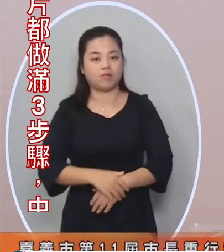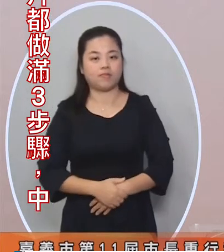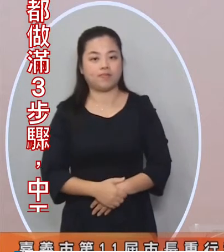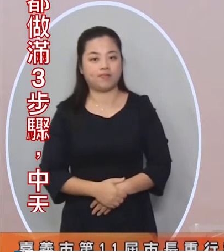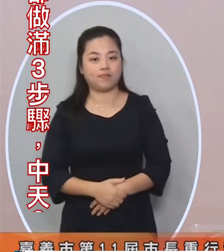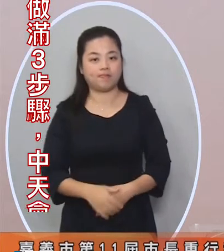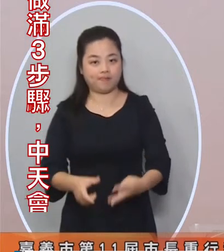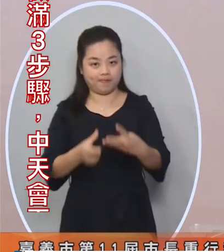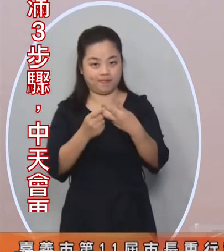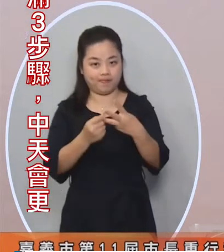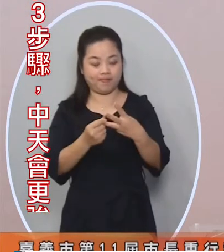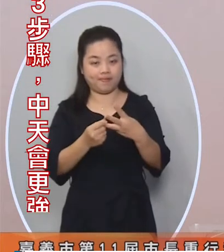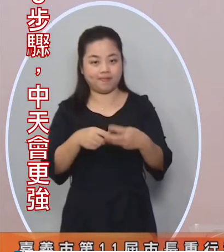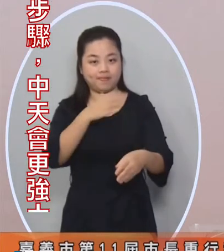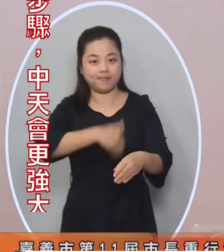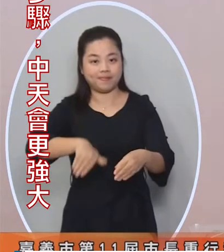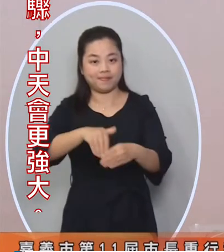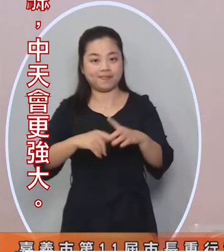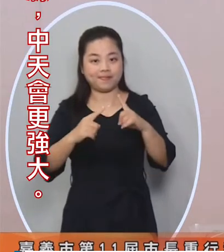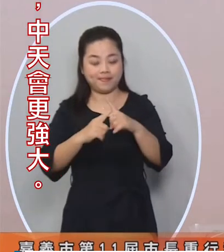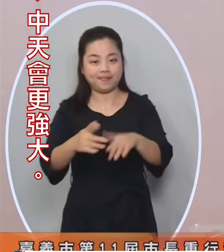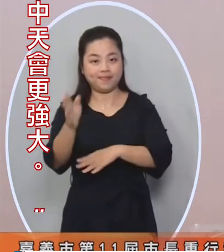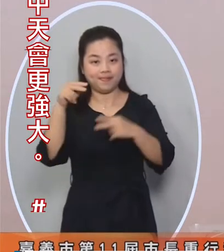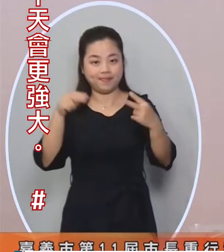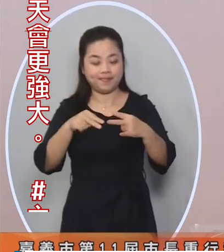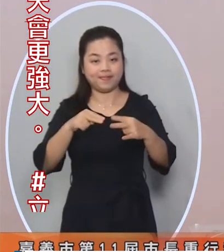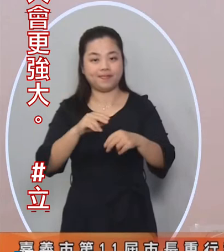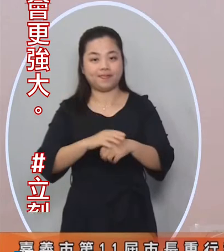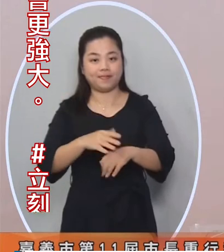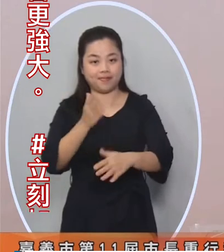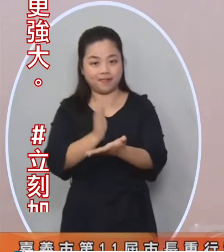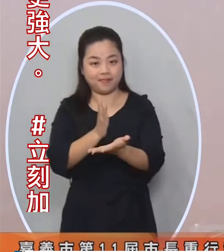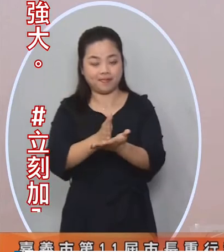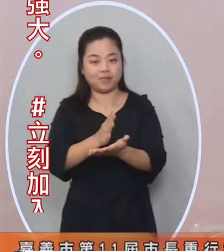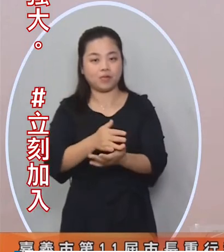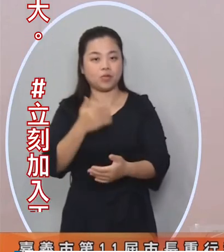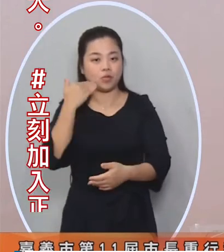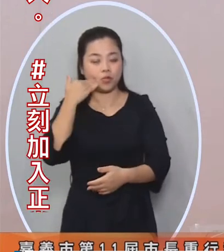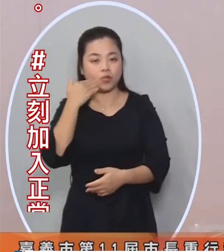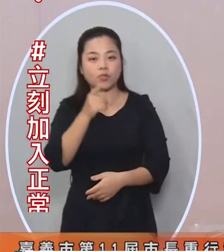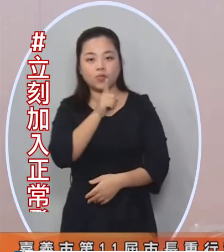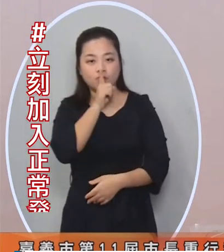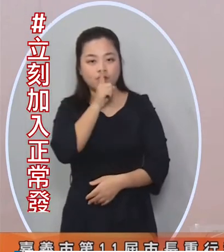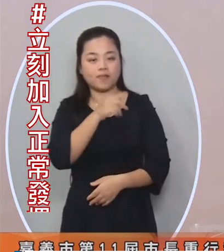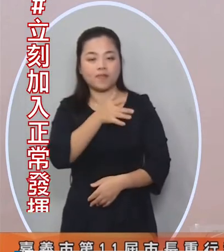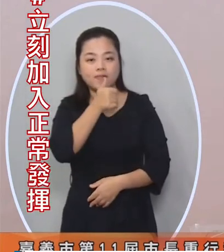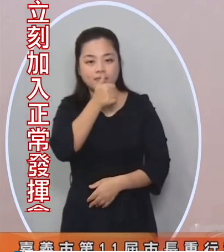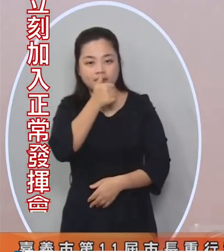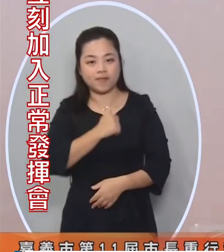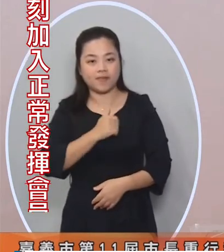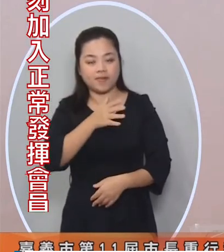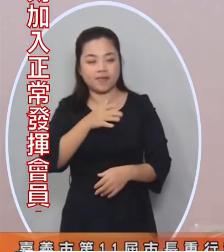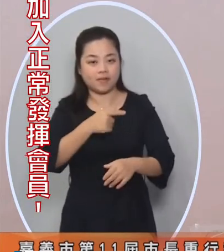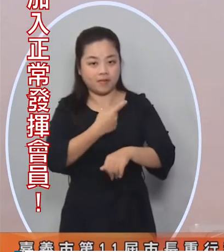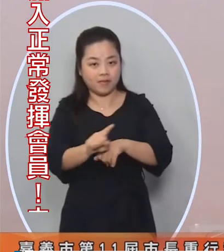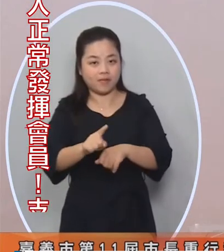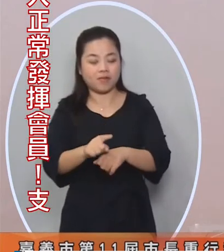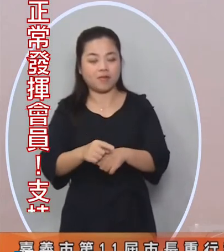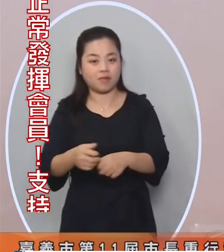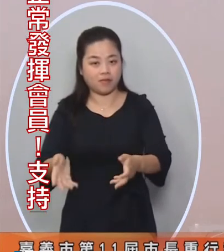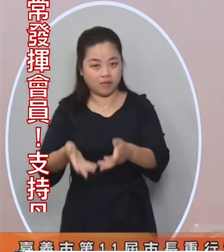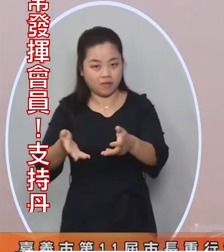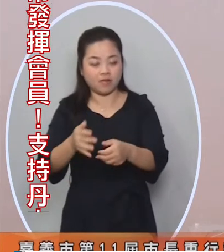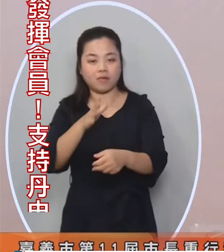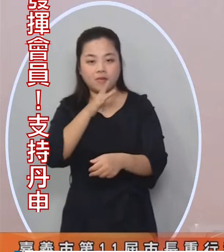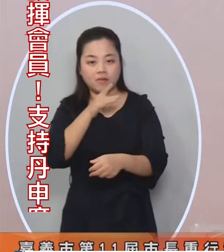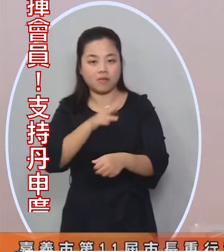出。三、候选人进入政见发表位置后，如沉默拒不发言，主持人应于1分钟后催请其发表